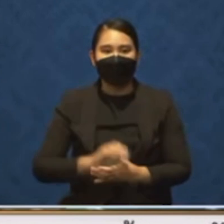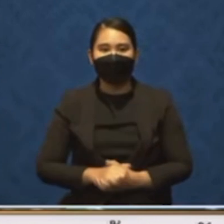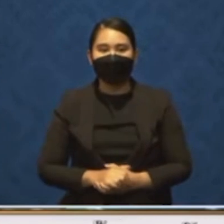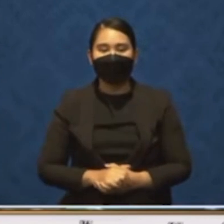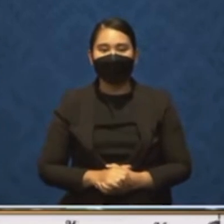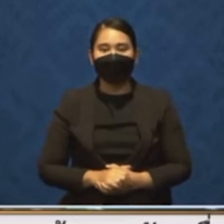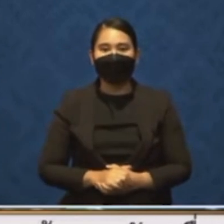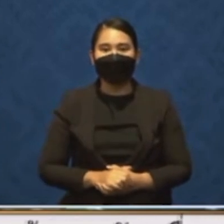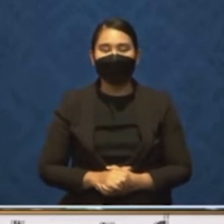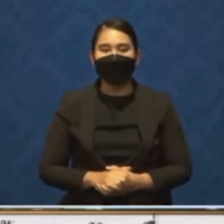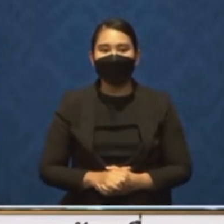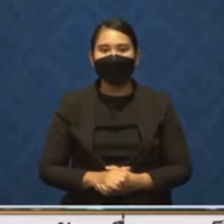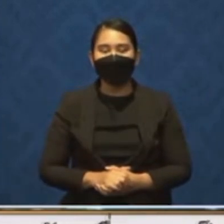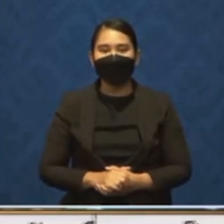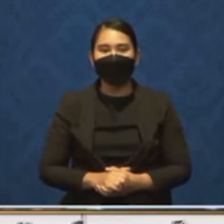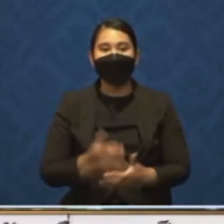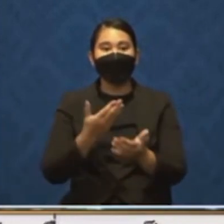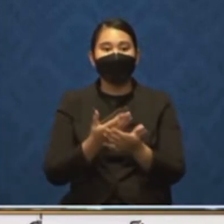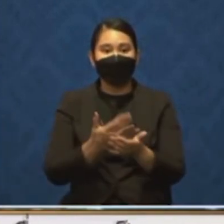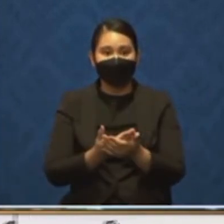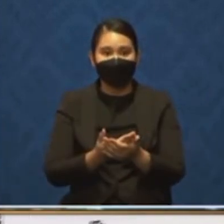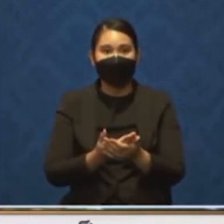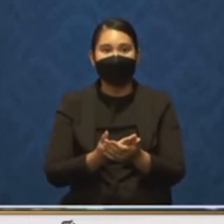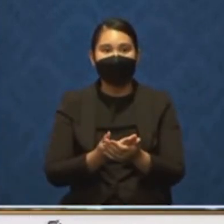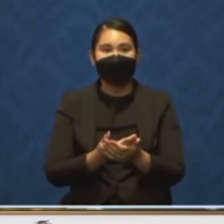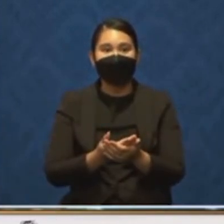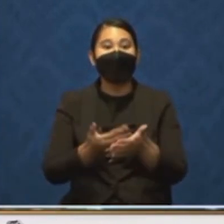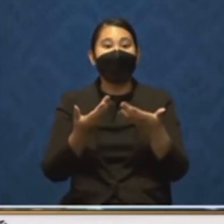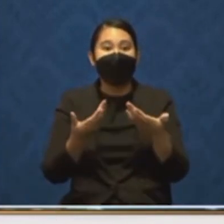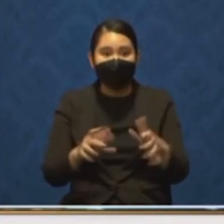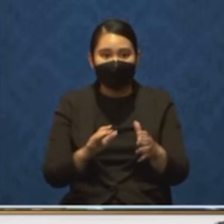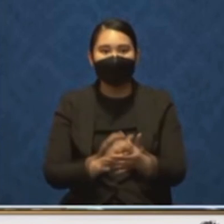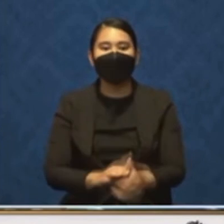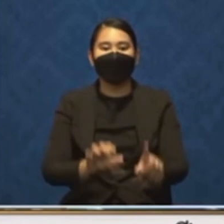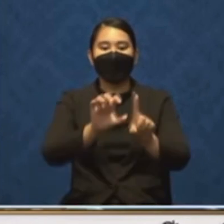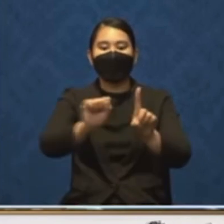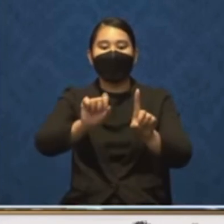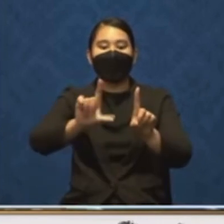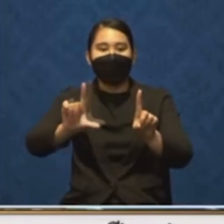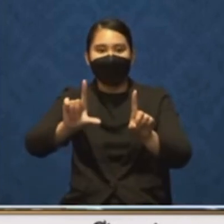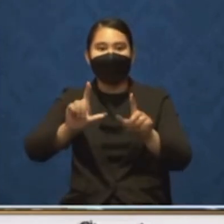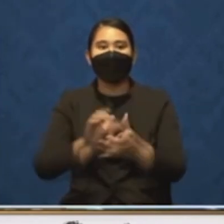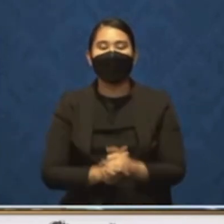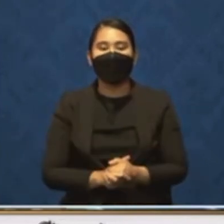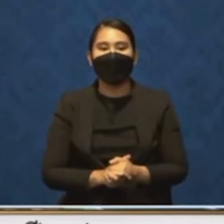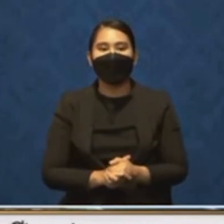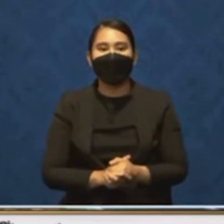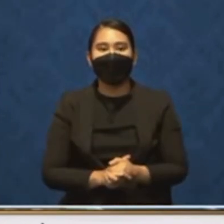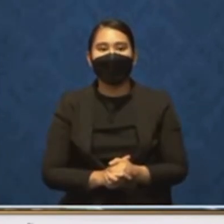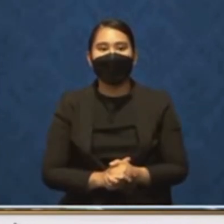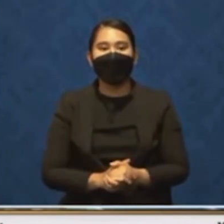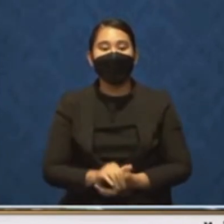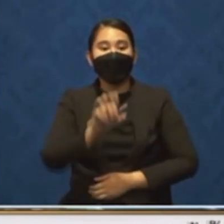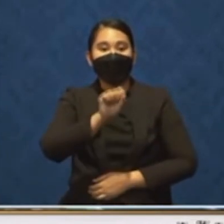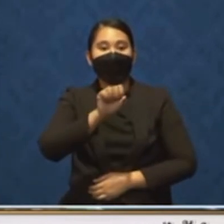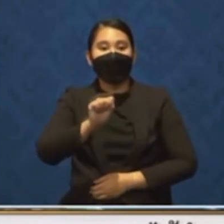ใช้งบประมาณไปแล้วกว่าแสนล้านอยากกฟผนะครับสอศ.วรภพของ